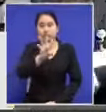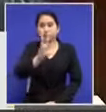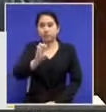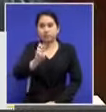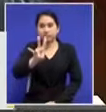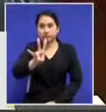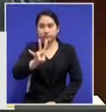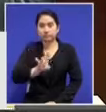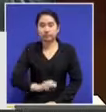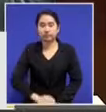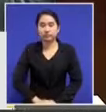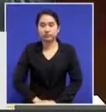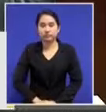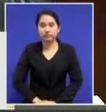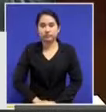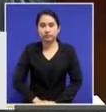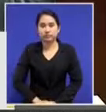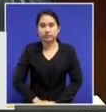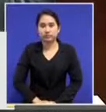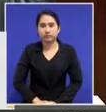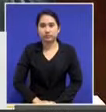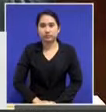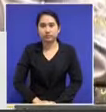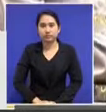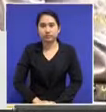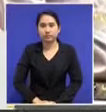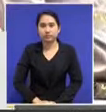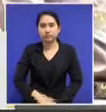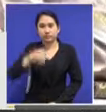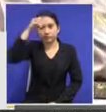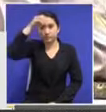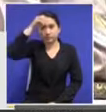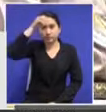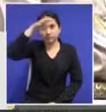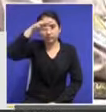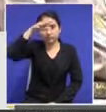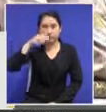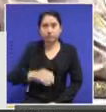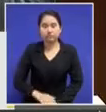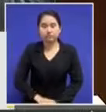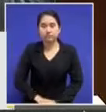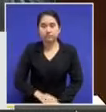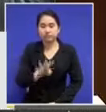467นายวรสิทธิ์กันตินัน คุณธนาธรจึงรุ่งเรืองกิจครับ